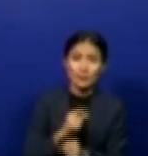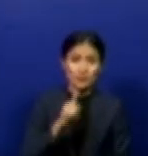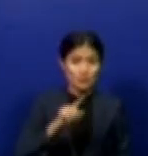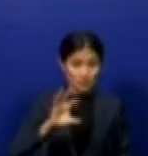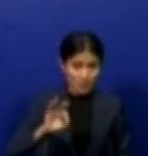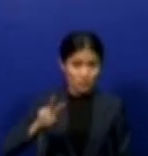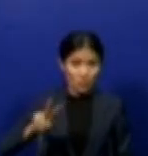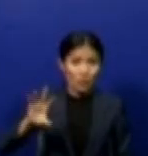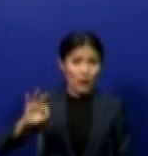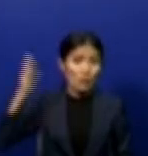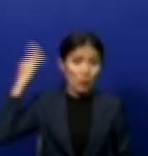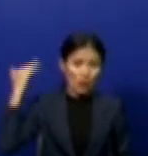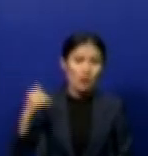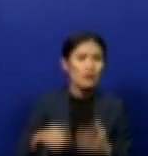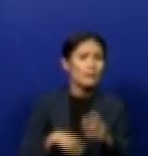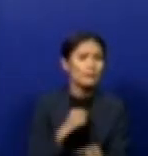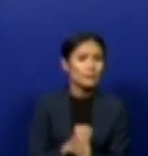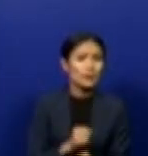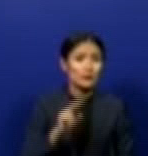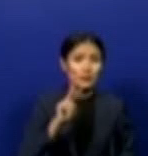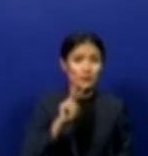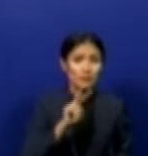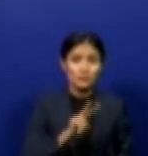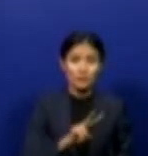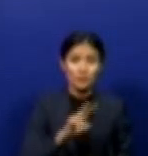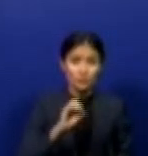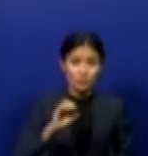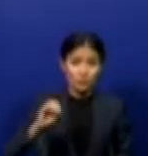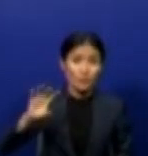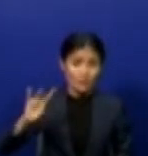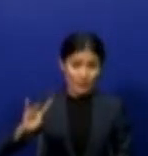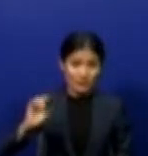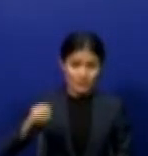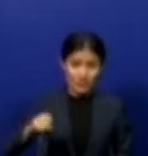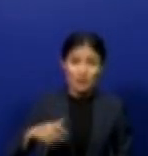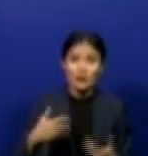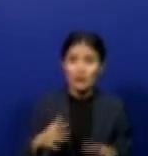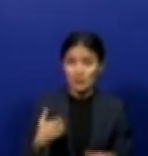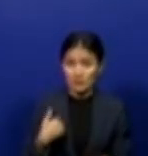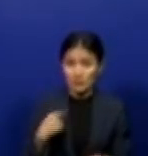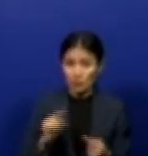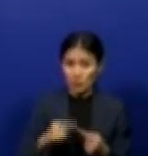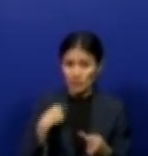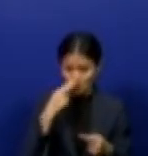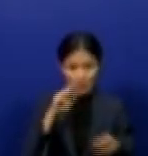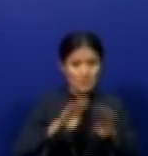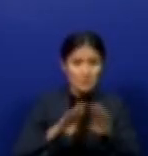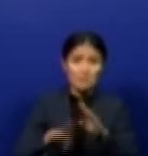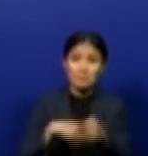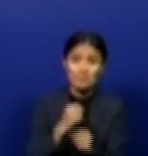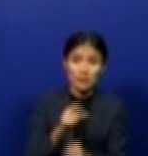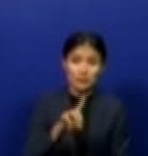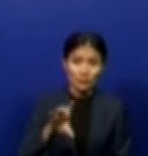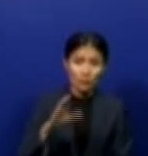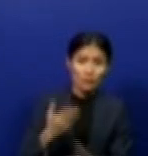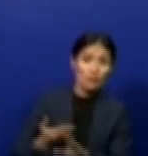ปี2008หรือแม้ทั้งวิกฤตในเมืองไทยในปี1997นะครับเขาเปรียบเทียบกับเมื่อ100ปีที่แล้วเ